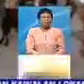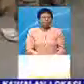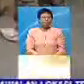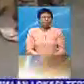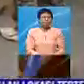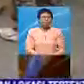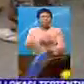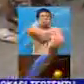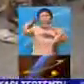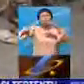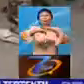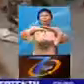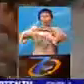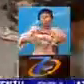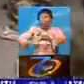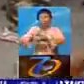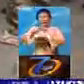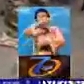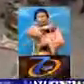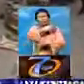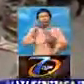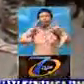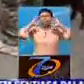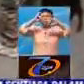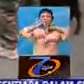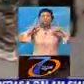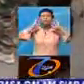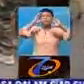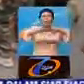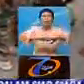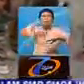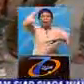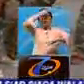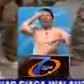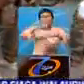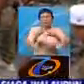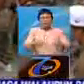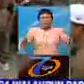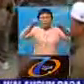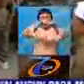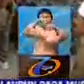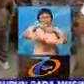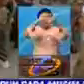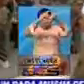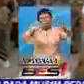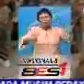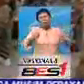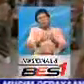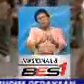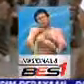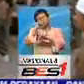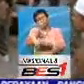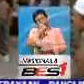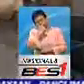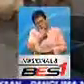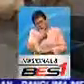Sebelum itu, kesemua anggota dan pegawai menunaikan solat Aidil Adha di masjid di dalam kamp ini dengan suasana hibah